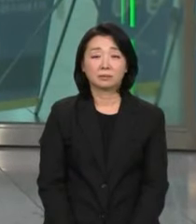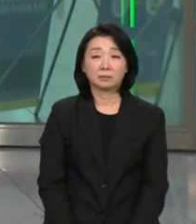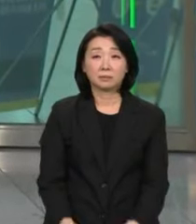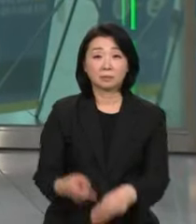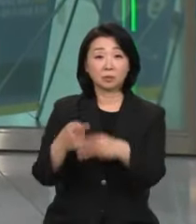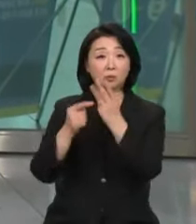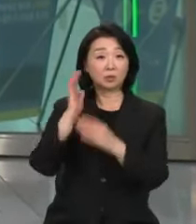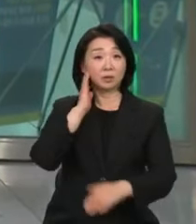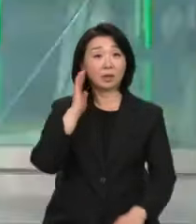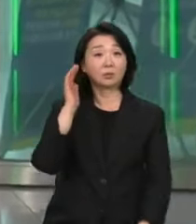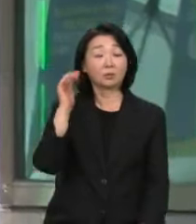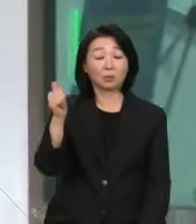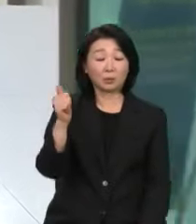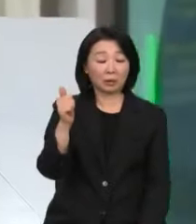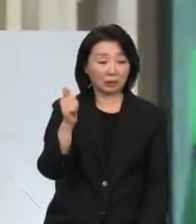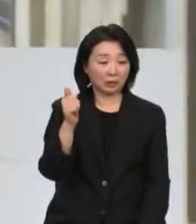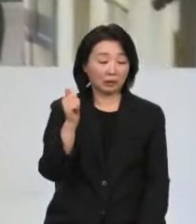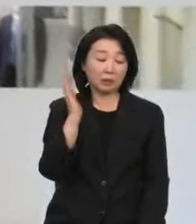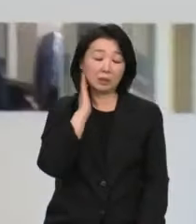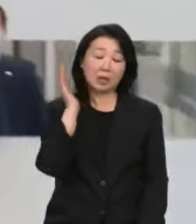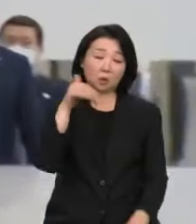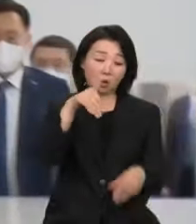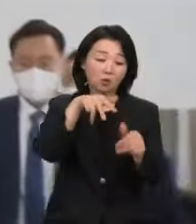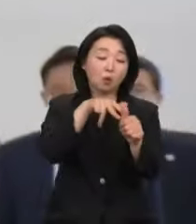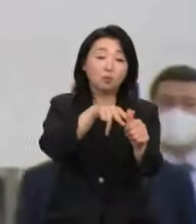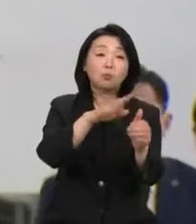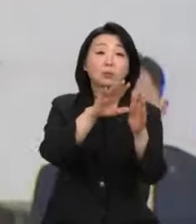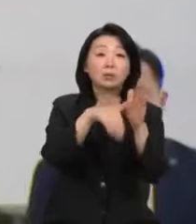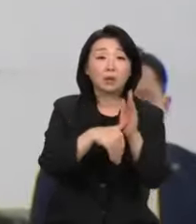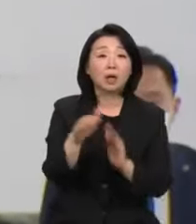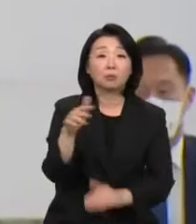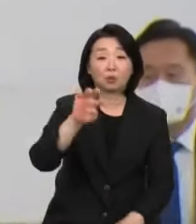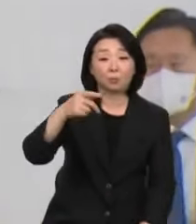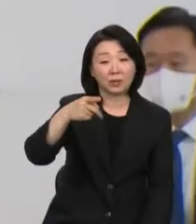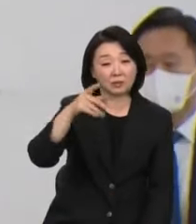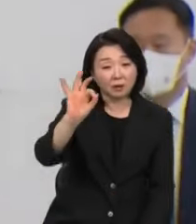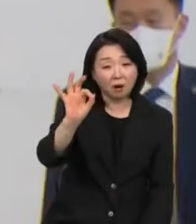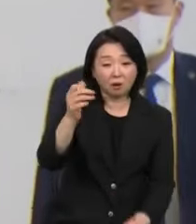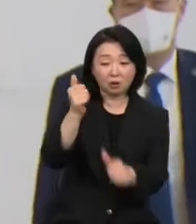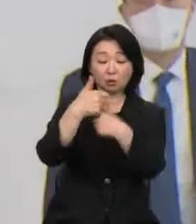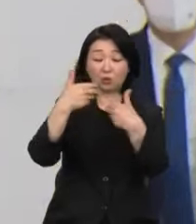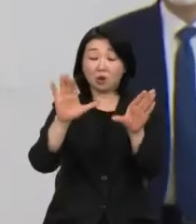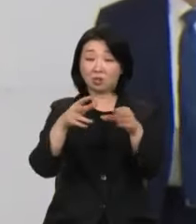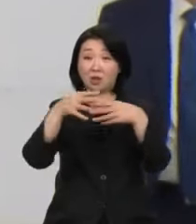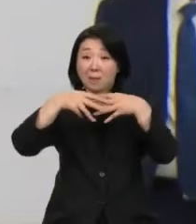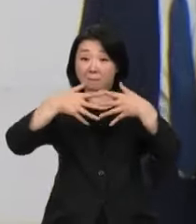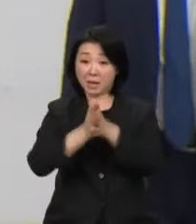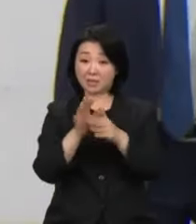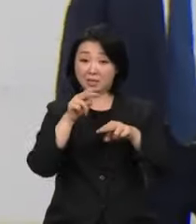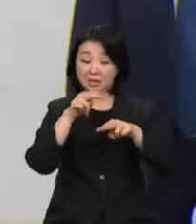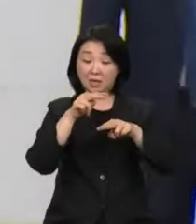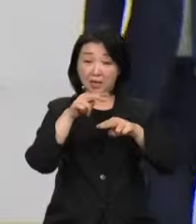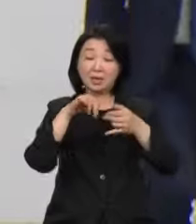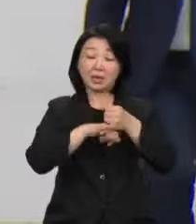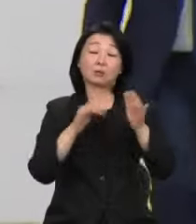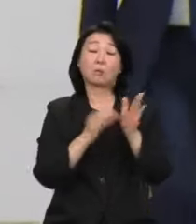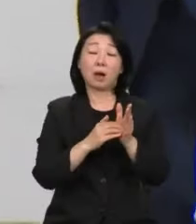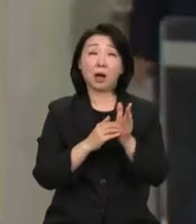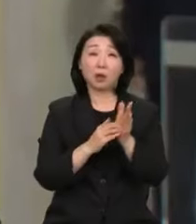윤석열 대통령은 대선 후보 때부터 민정수석실 폐지를 약속했고 취임 뒤 이를 실행에